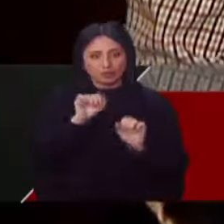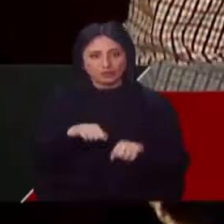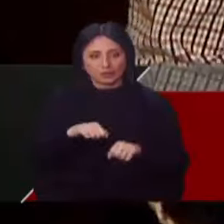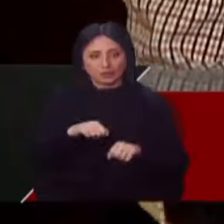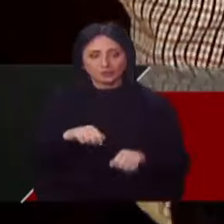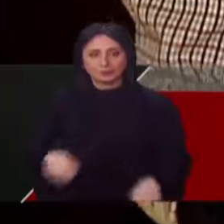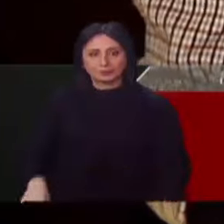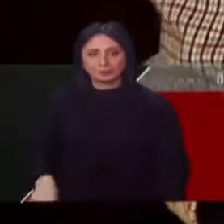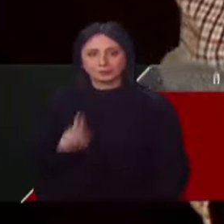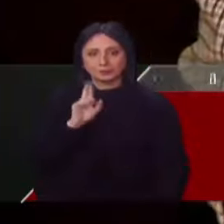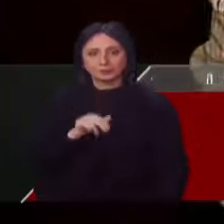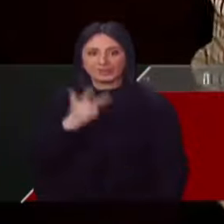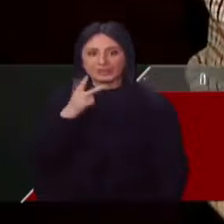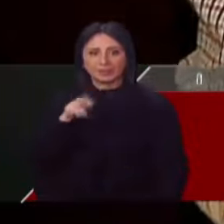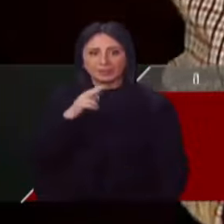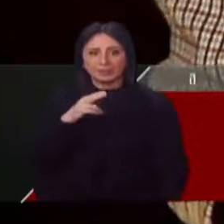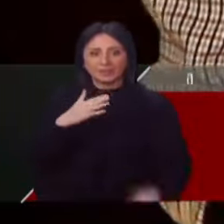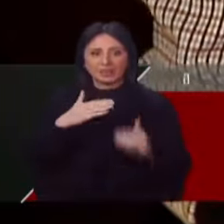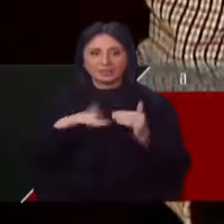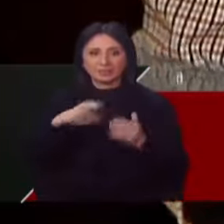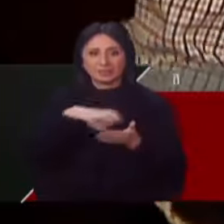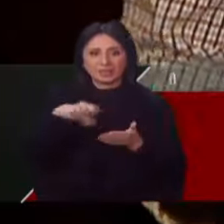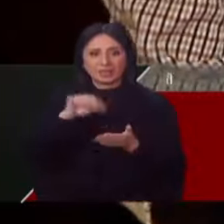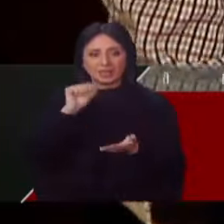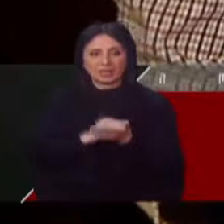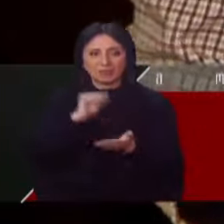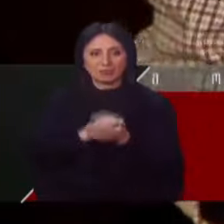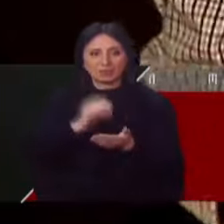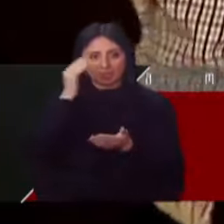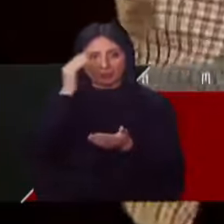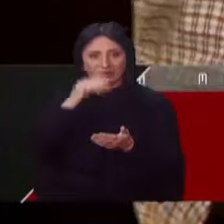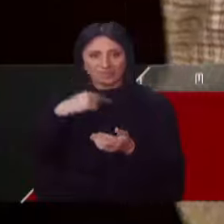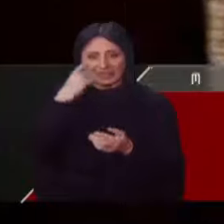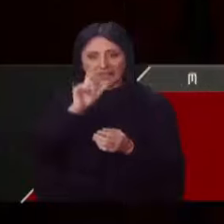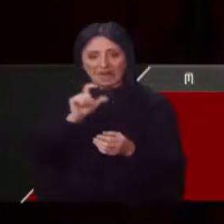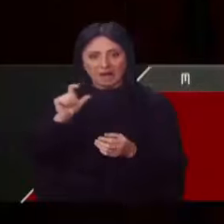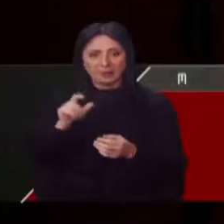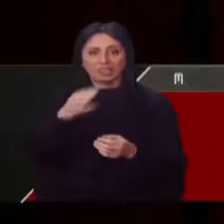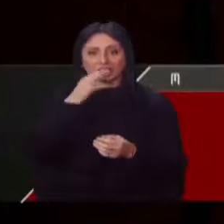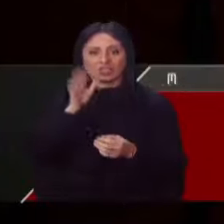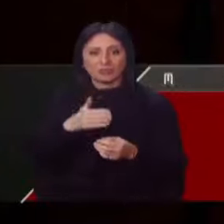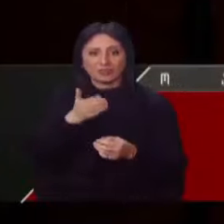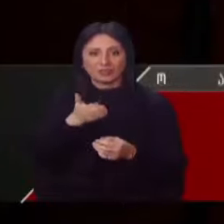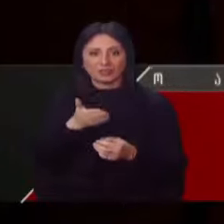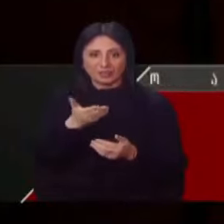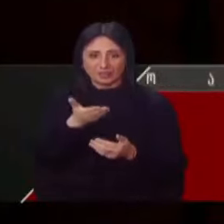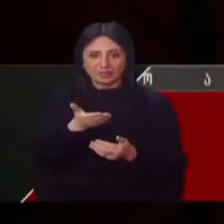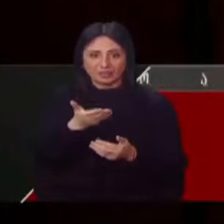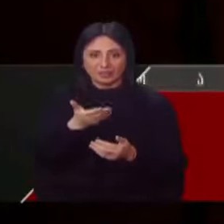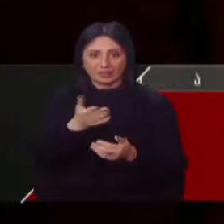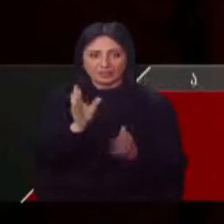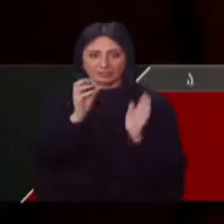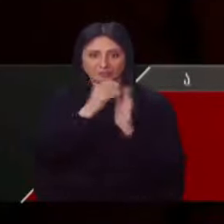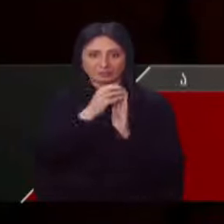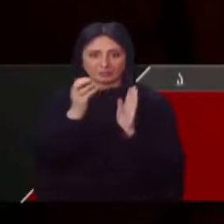șevzelit და 3D printerit დავბეჭდეთ ეს animirebuli სახეები და შემდეგ უშუალოდ აი მოვარგეთ